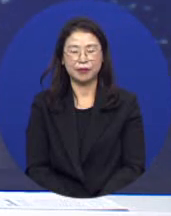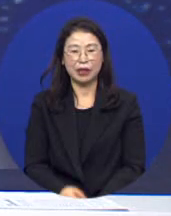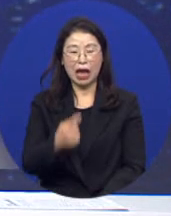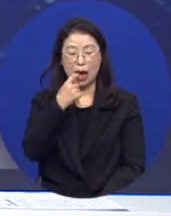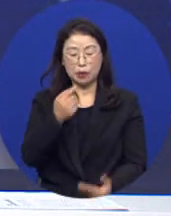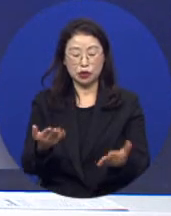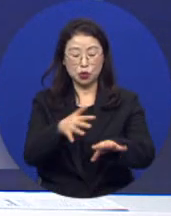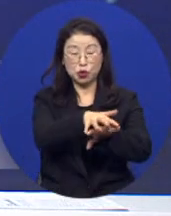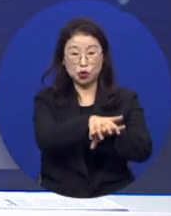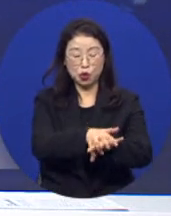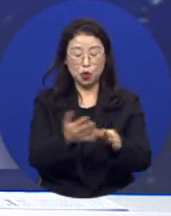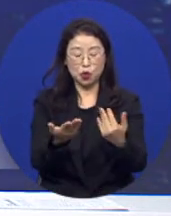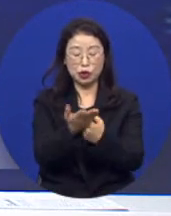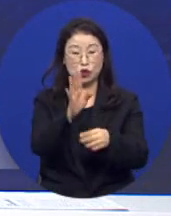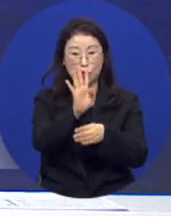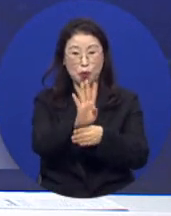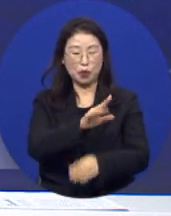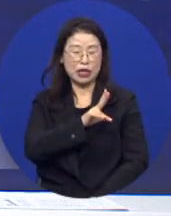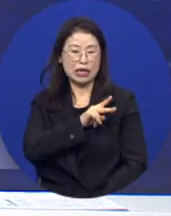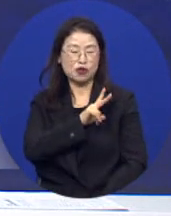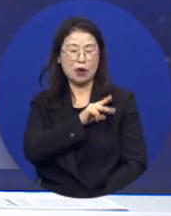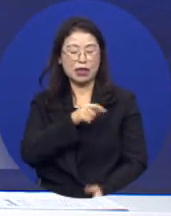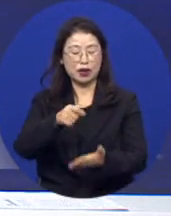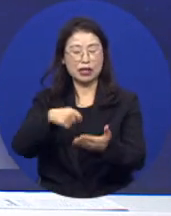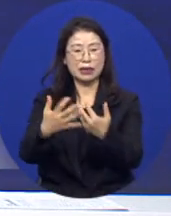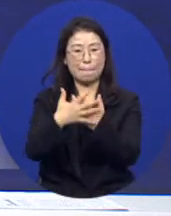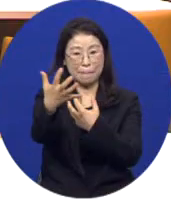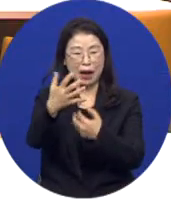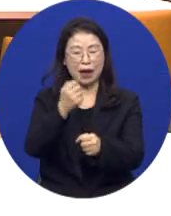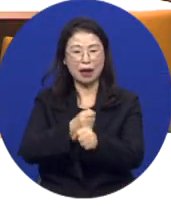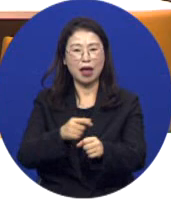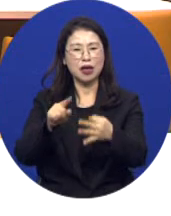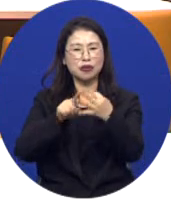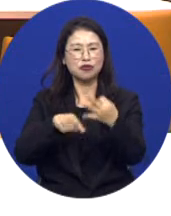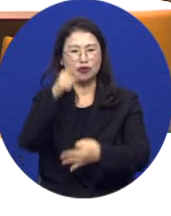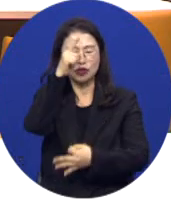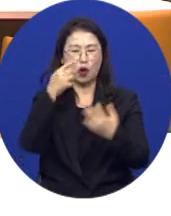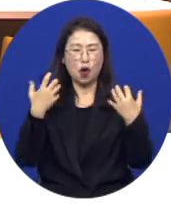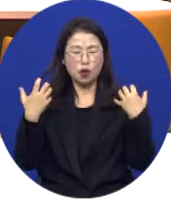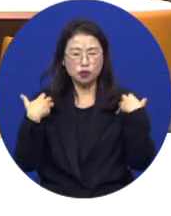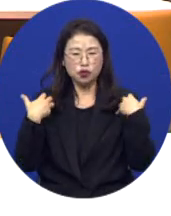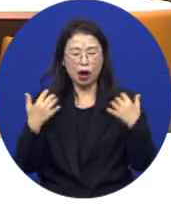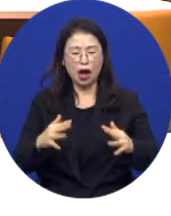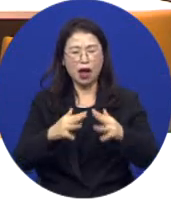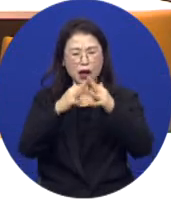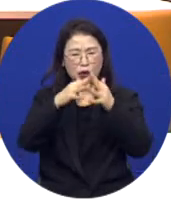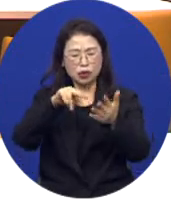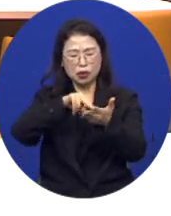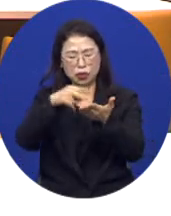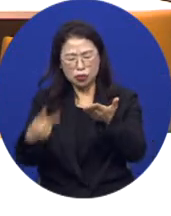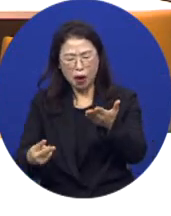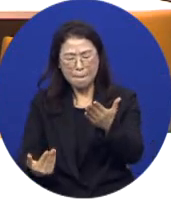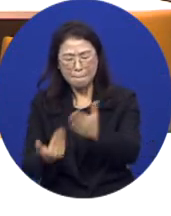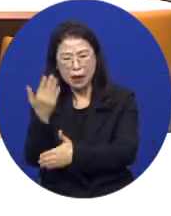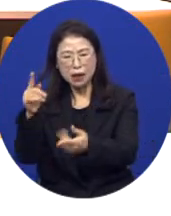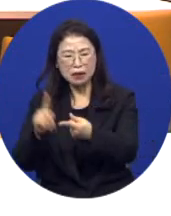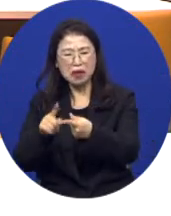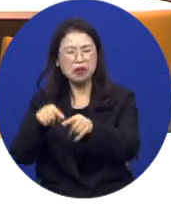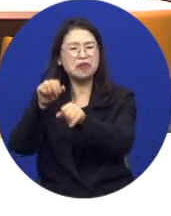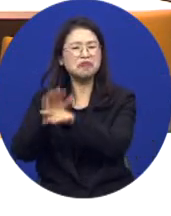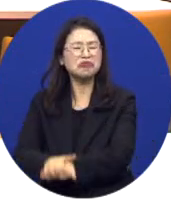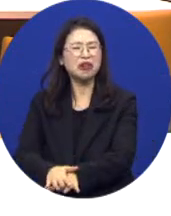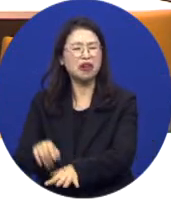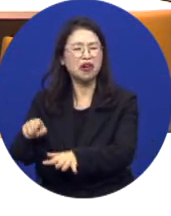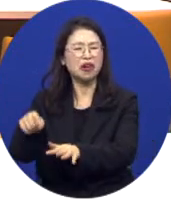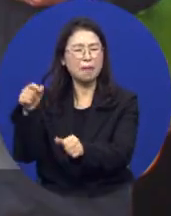민주노총 제주본부는 제주도의회에서 기자회견을 열고 윤석열 정부가 중대재해처벌법 무력화를 시도하고 노조의